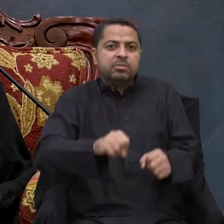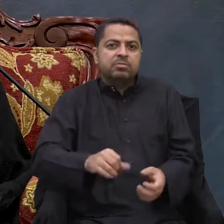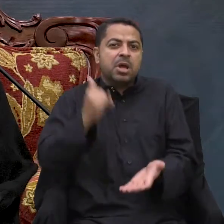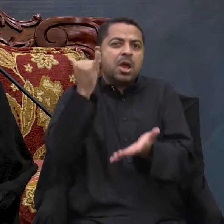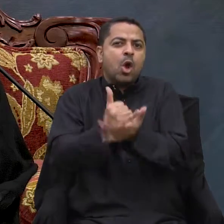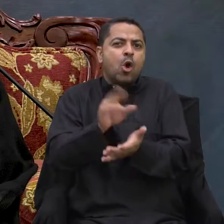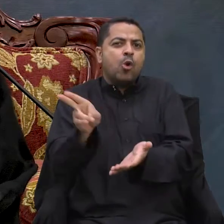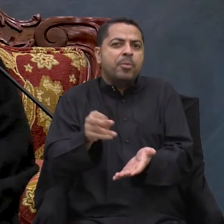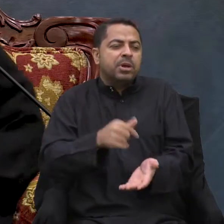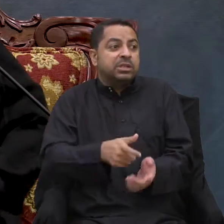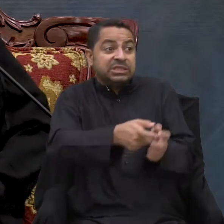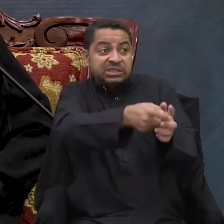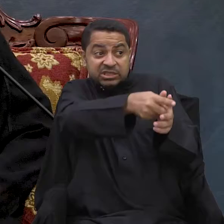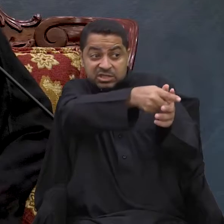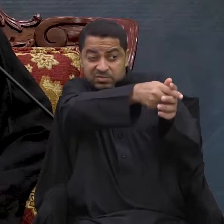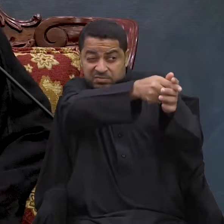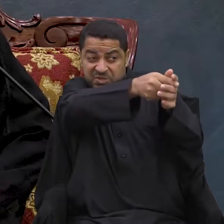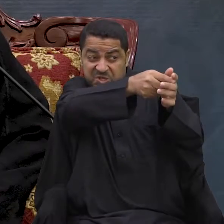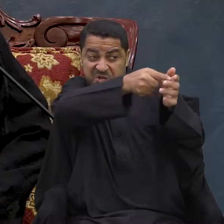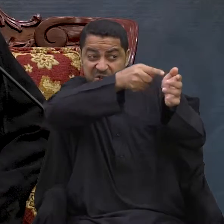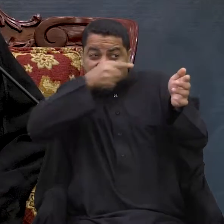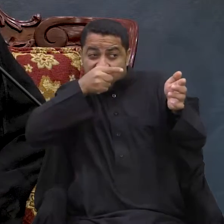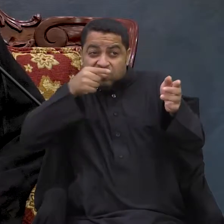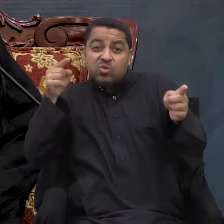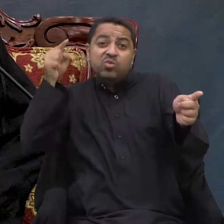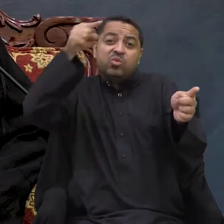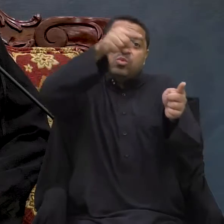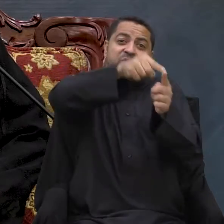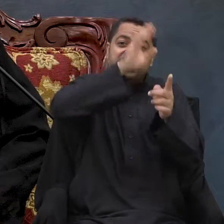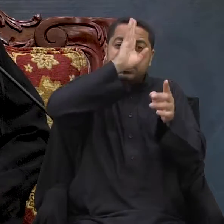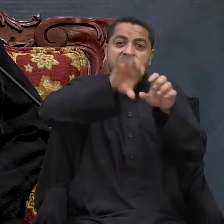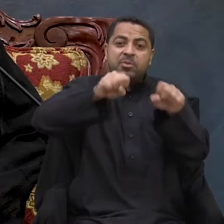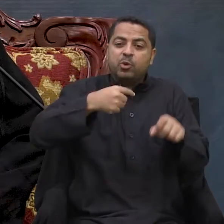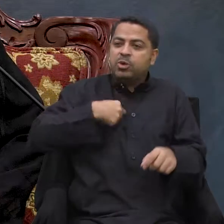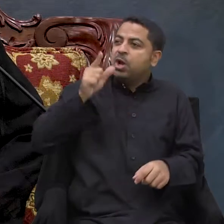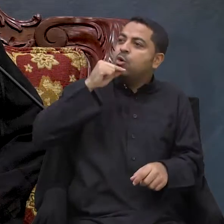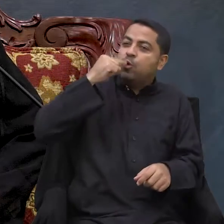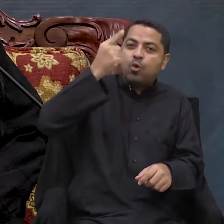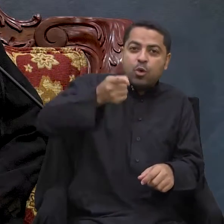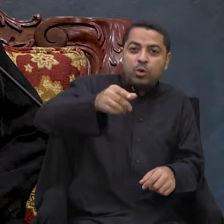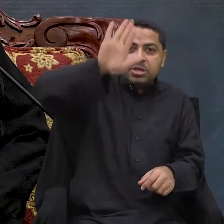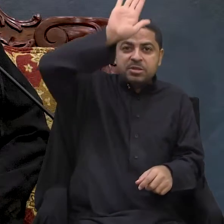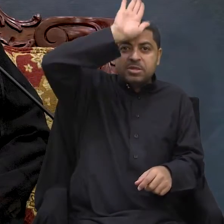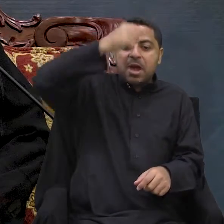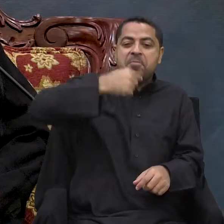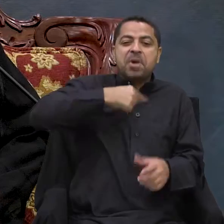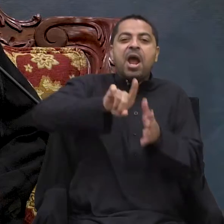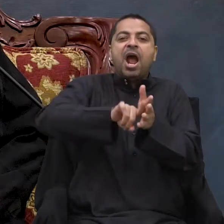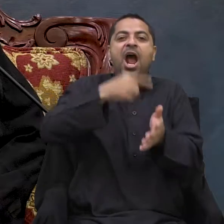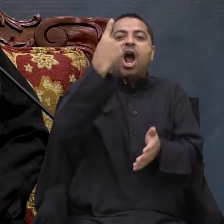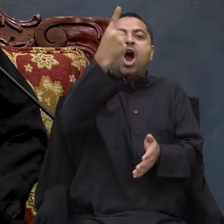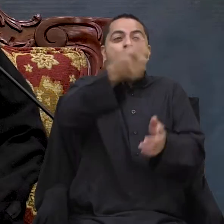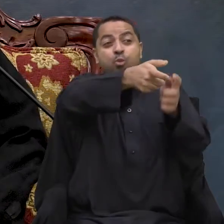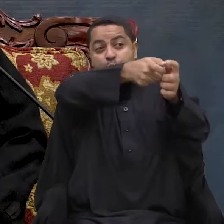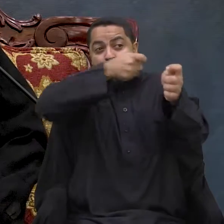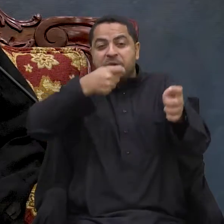الحسين وقال اشهدوا لي عند الأمير أني أول من رمى